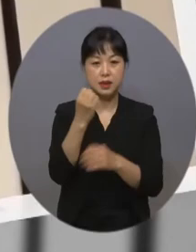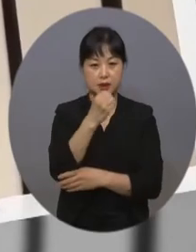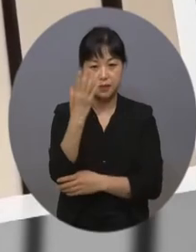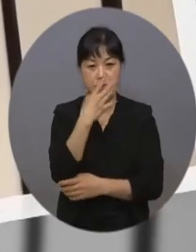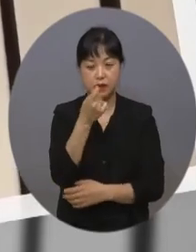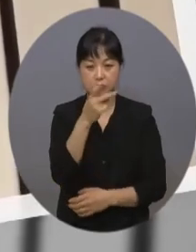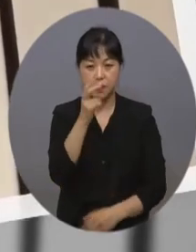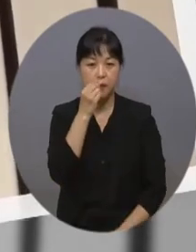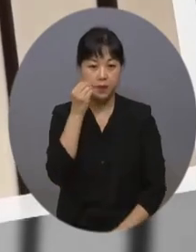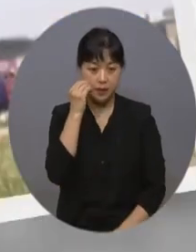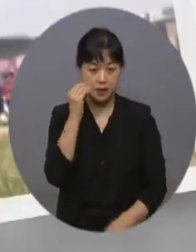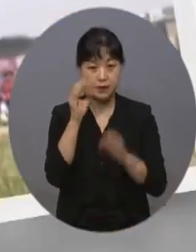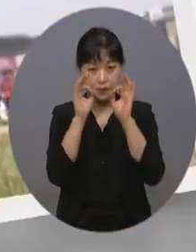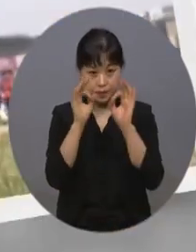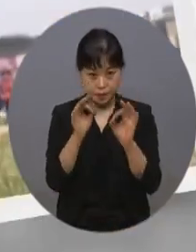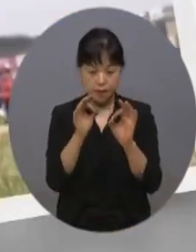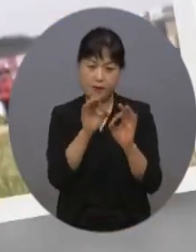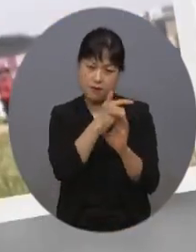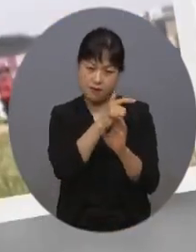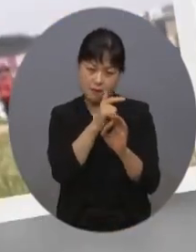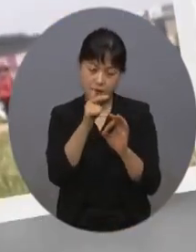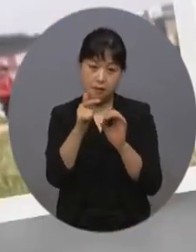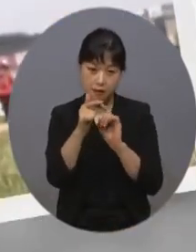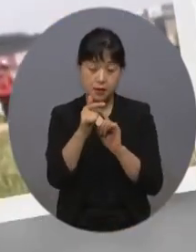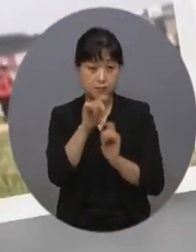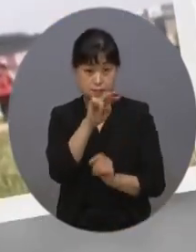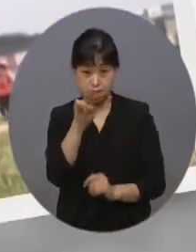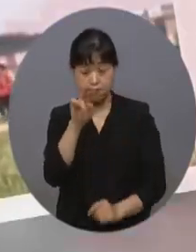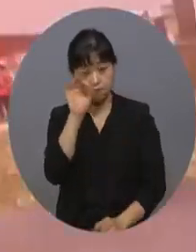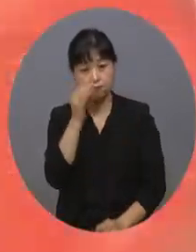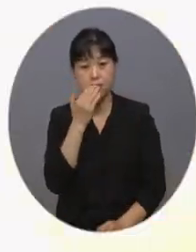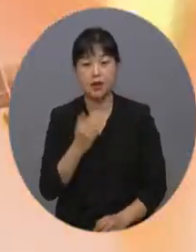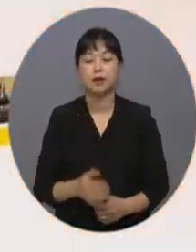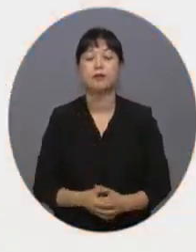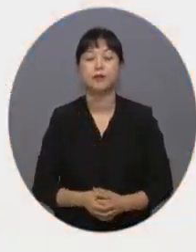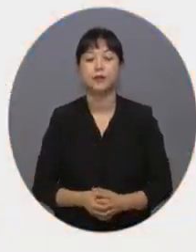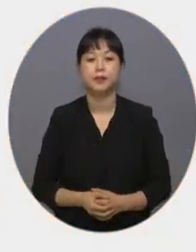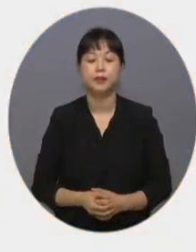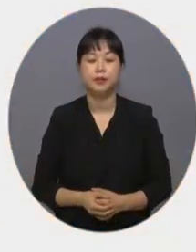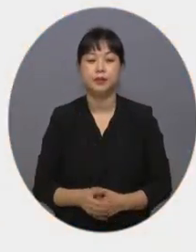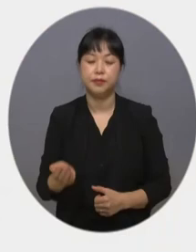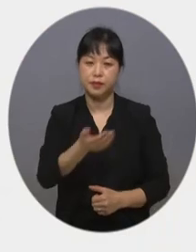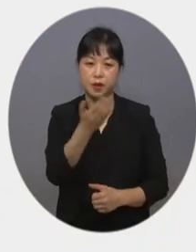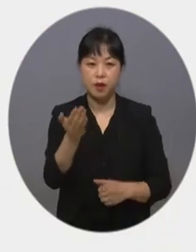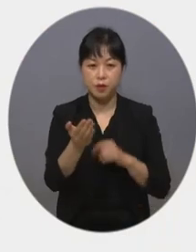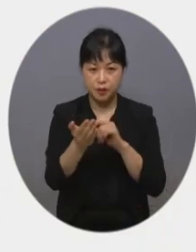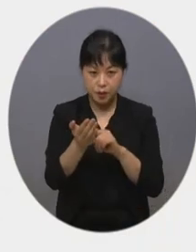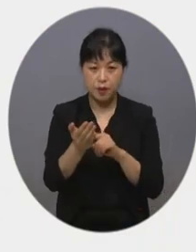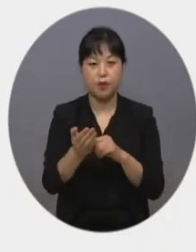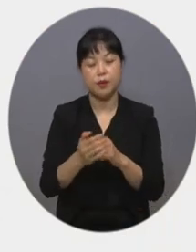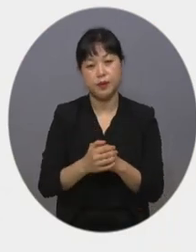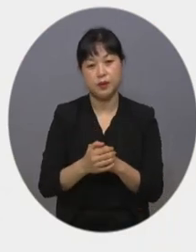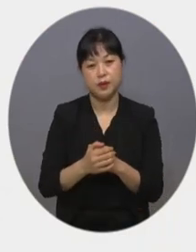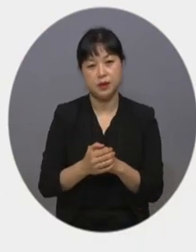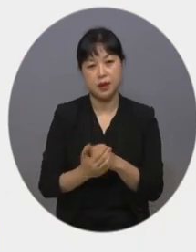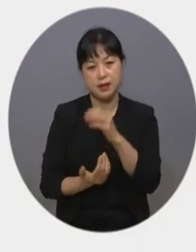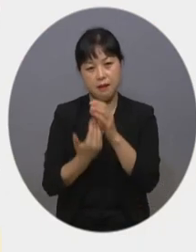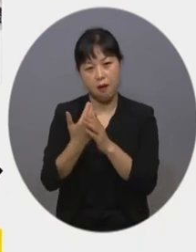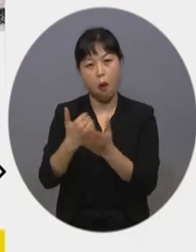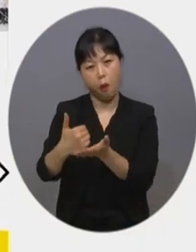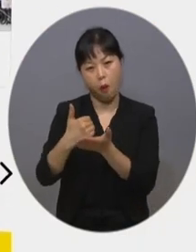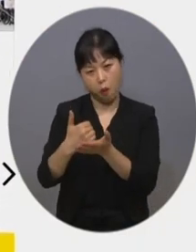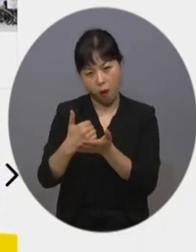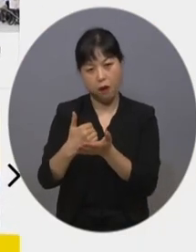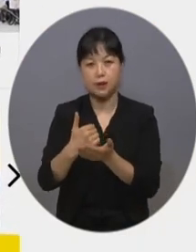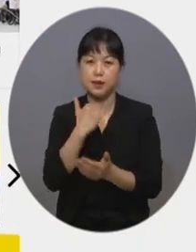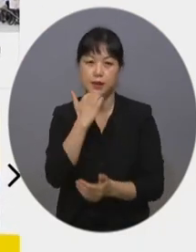뉴스 홈페이지를 통해 보다 다양한 소식을 접할 수 있습니다. 시청자 여러분의 제보를 기다립니다. 웰페어 뉴스